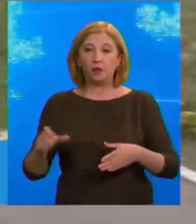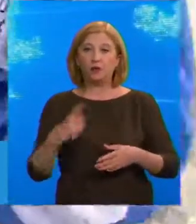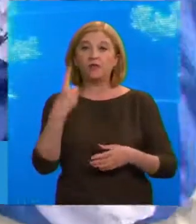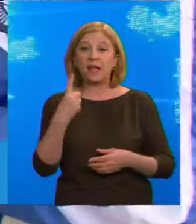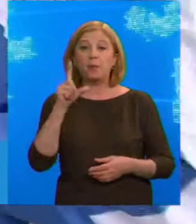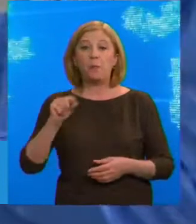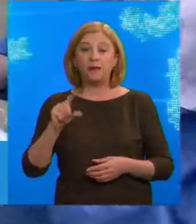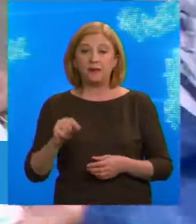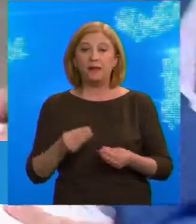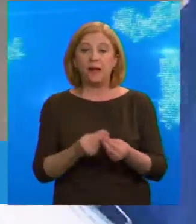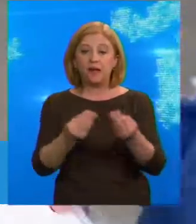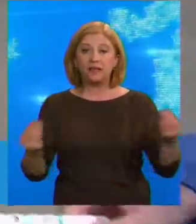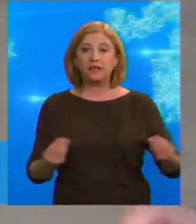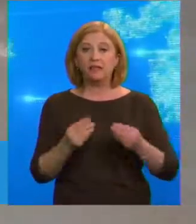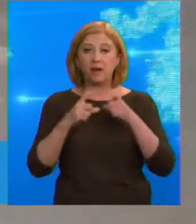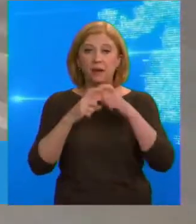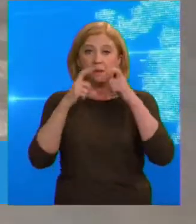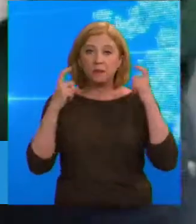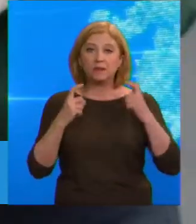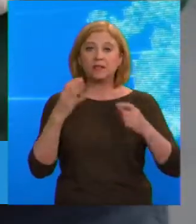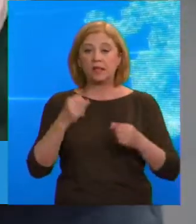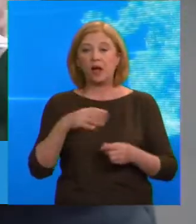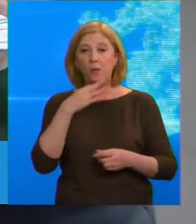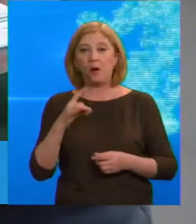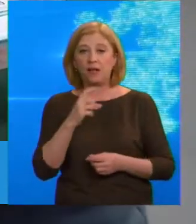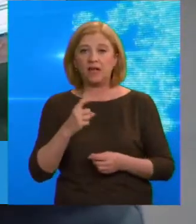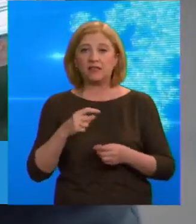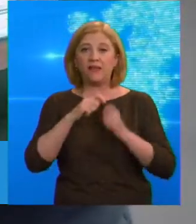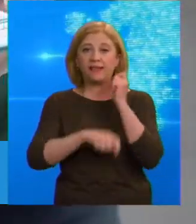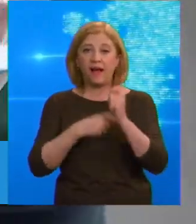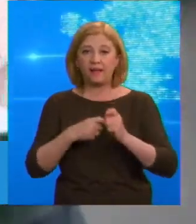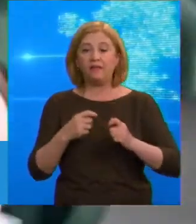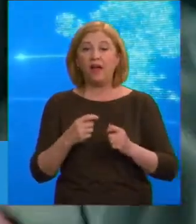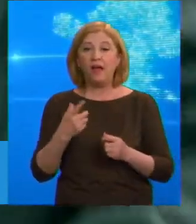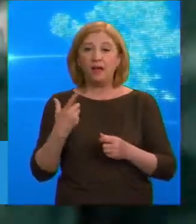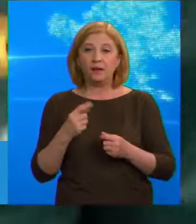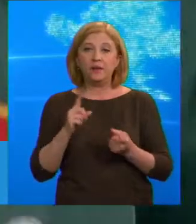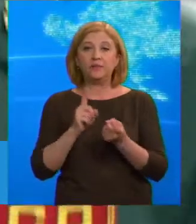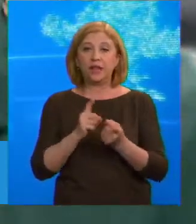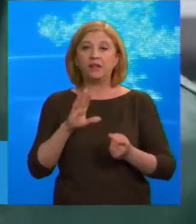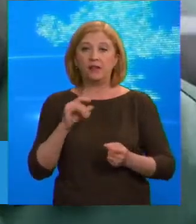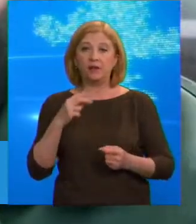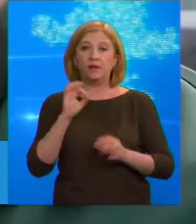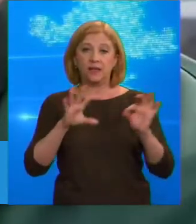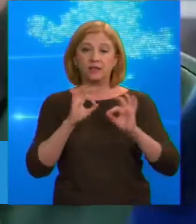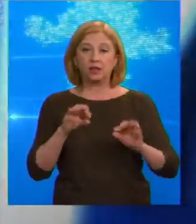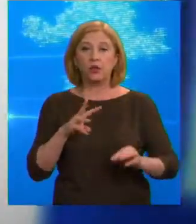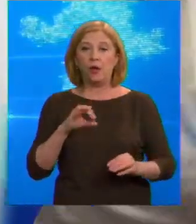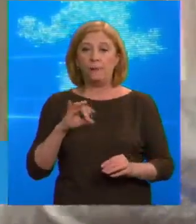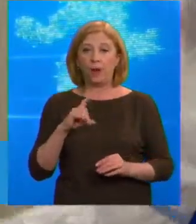понедельник раздавали как одноразовые медицинские, так и многоразовые тканевые. Где можно встретить волонтеров, расскажу вам я, Андрей